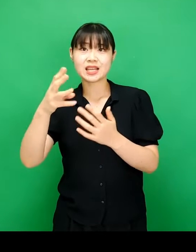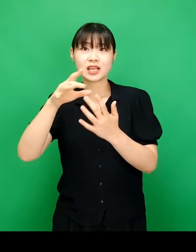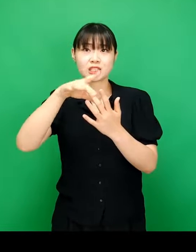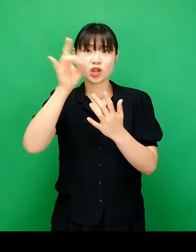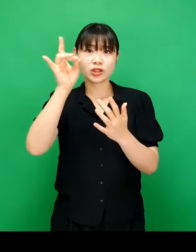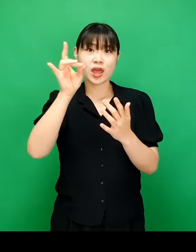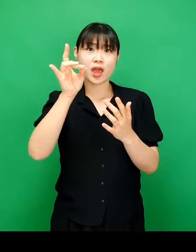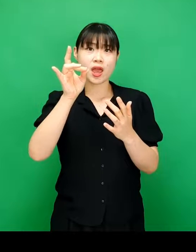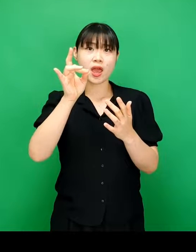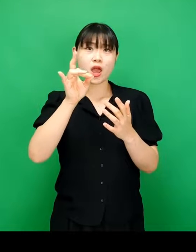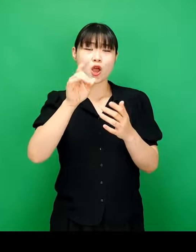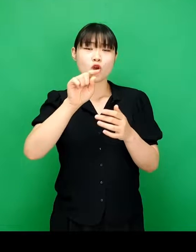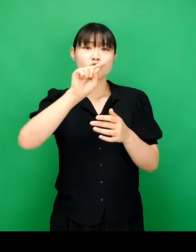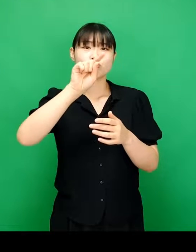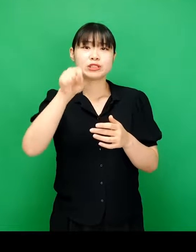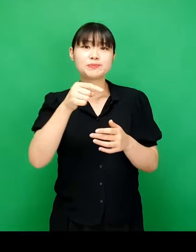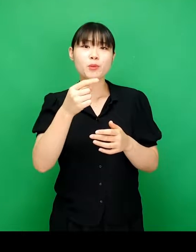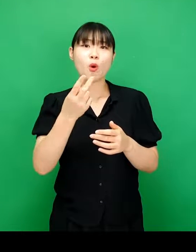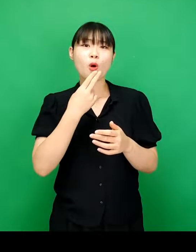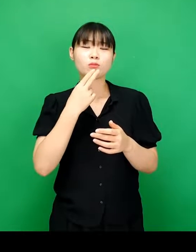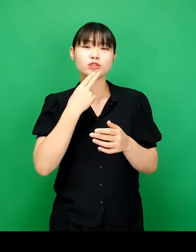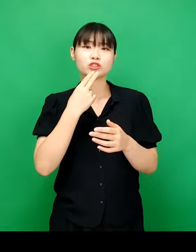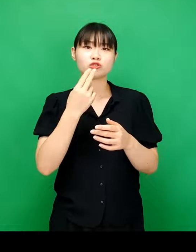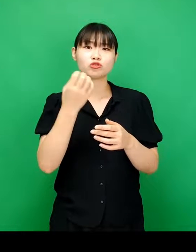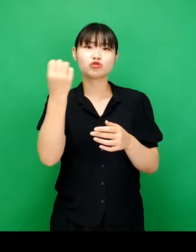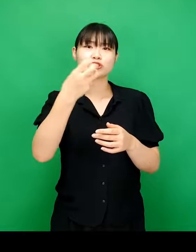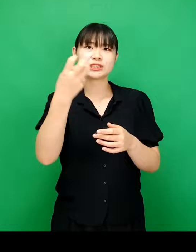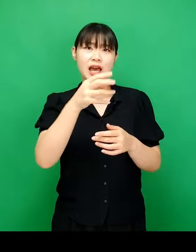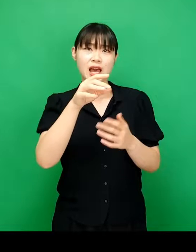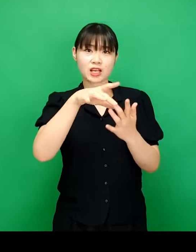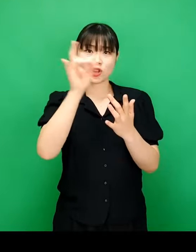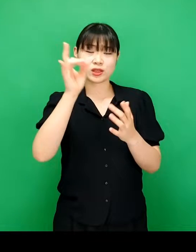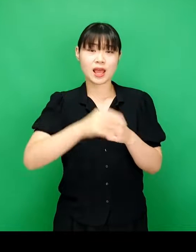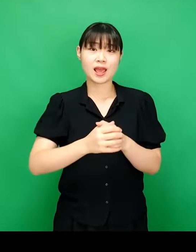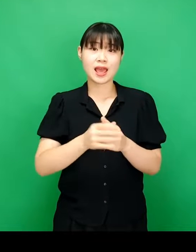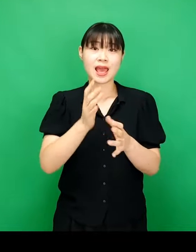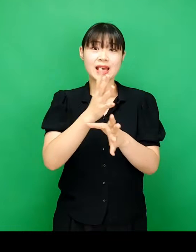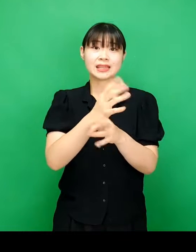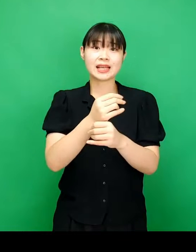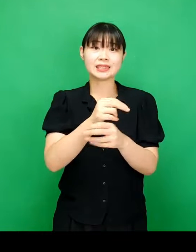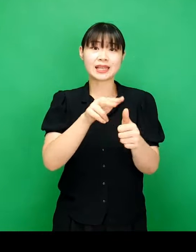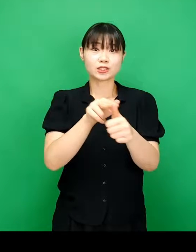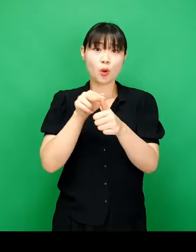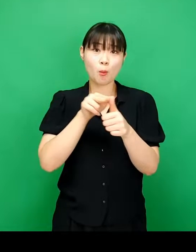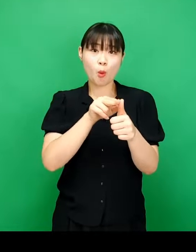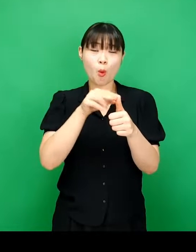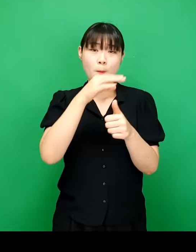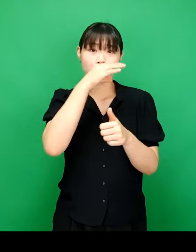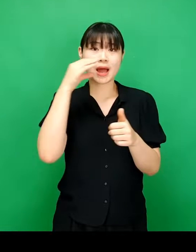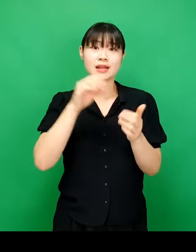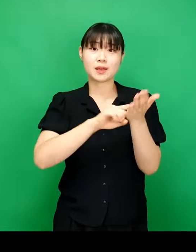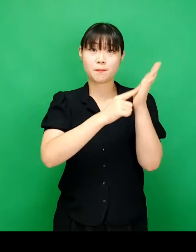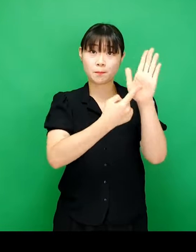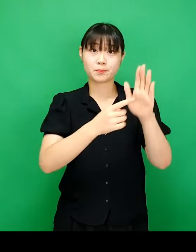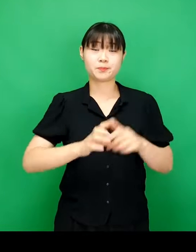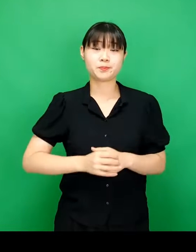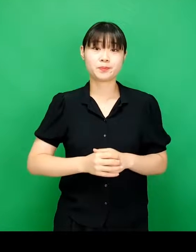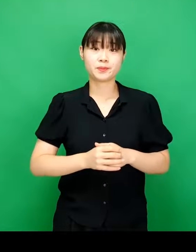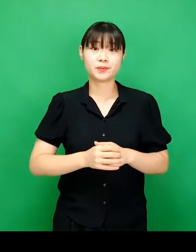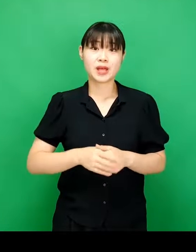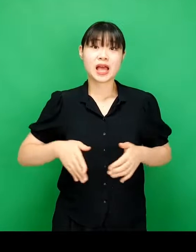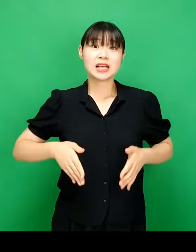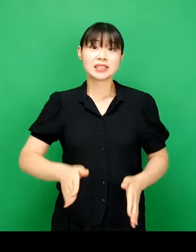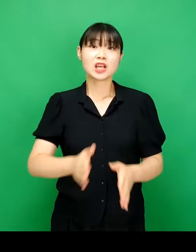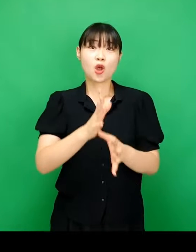생년, 생월, 생일열을 선택하고 표시 형식에서 쉼표가 없는 숫자를 선택하세요. 날짜 정보가